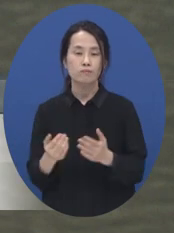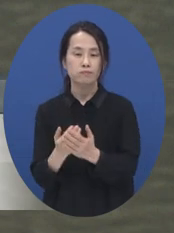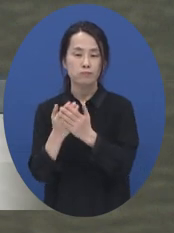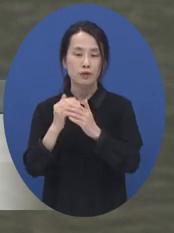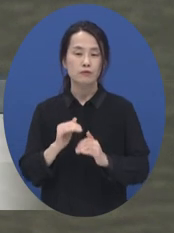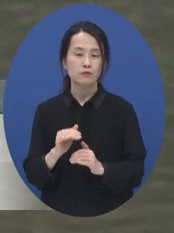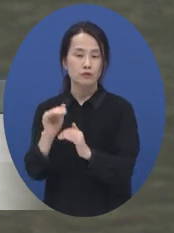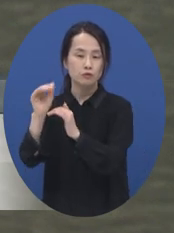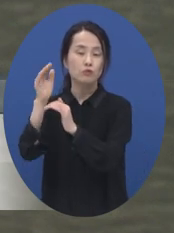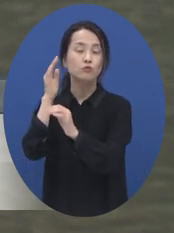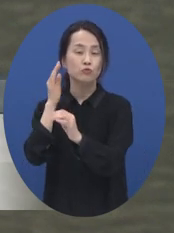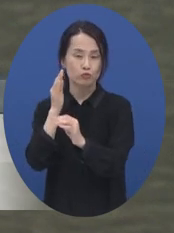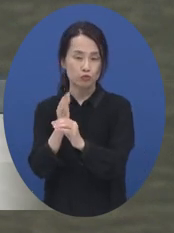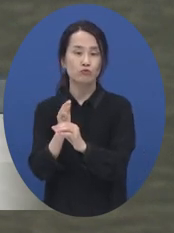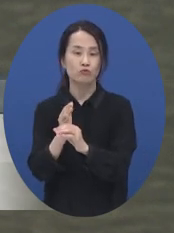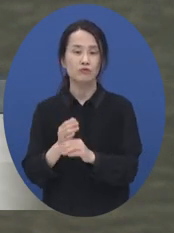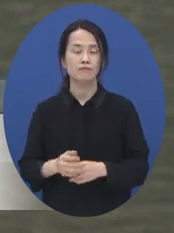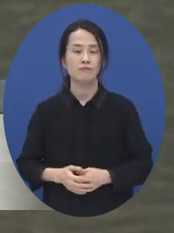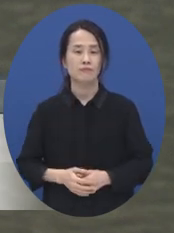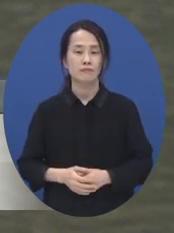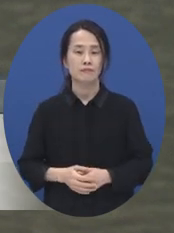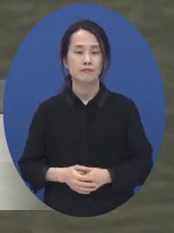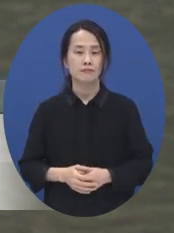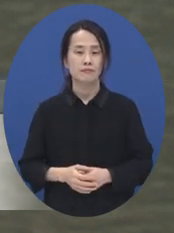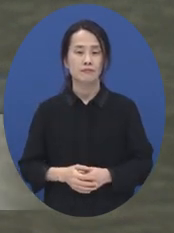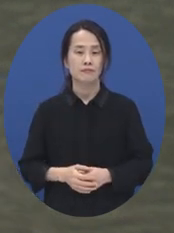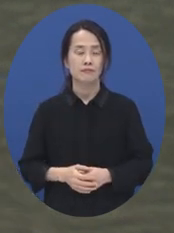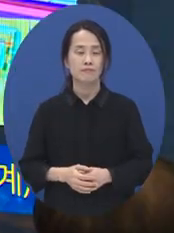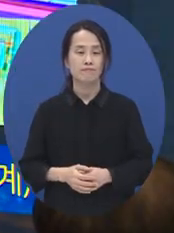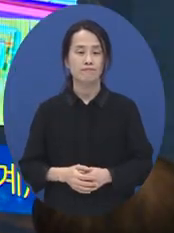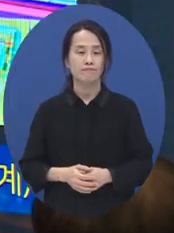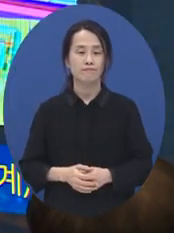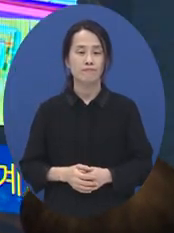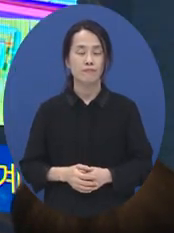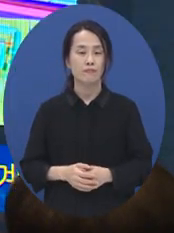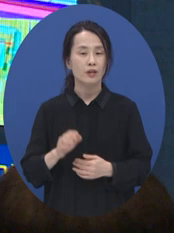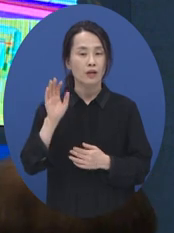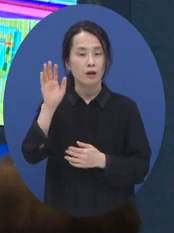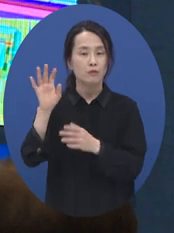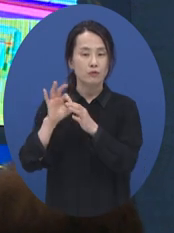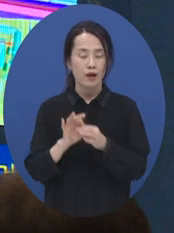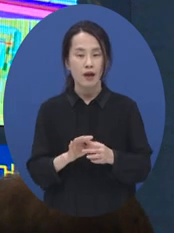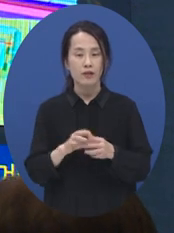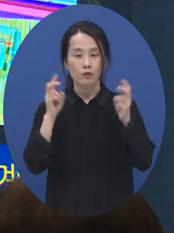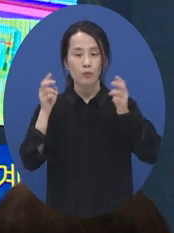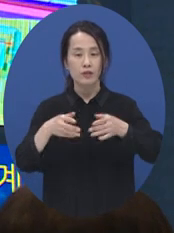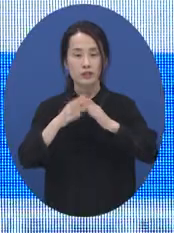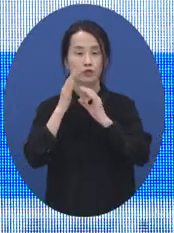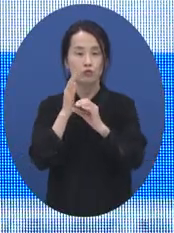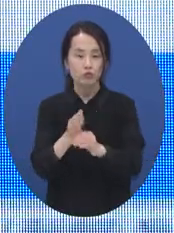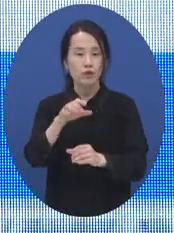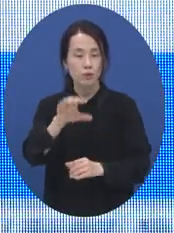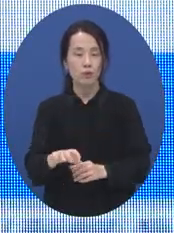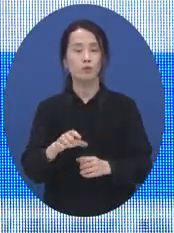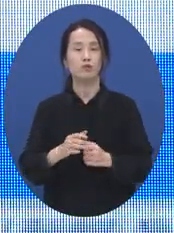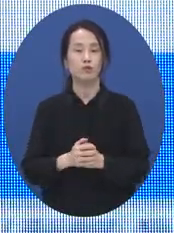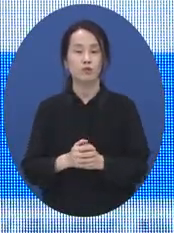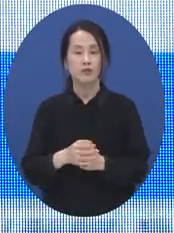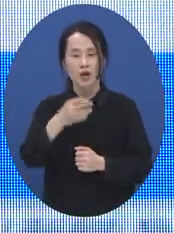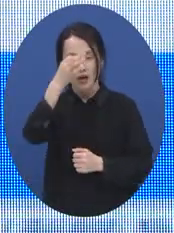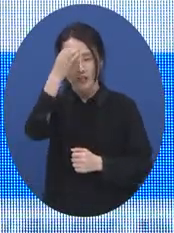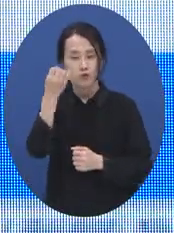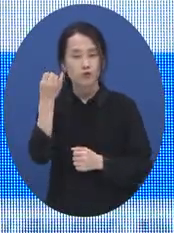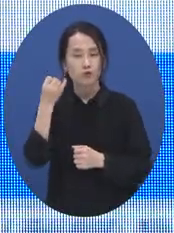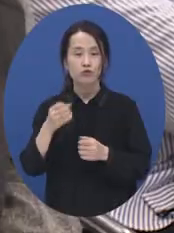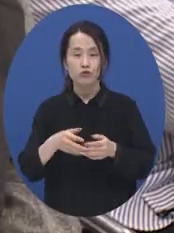하고 기업이 성장하는 그런 과정으로 만들어가고 있습니다. 경기도는 앞으로도 창업 중심지로서 스타트업에